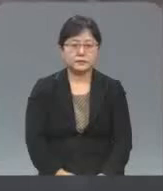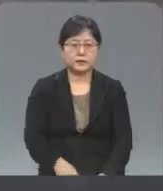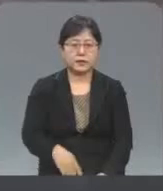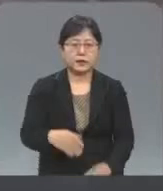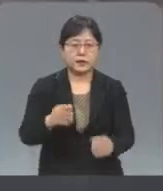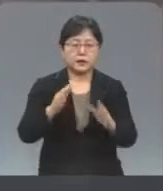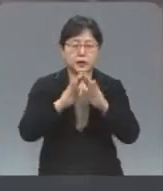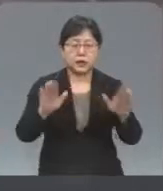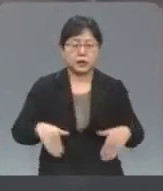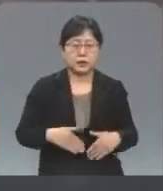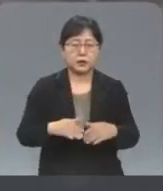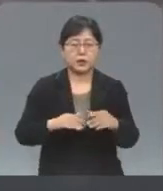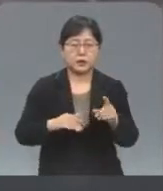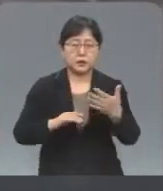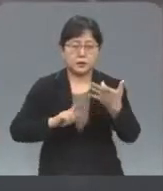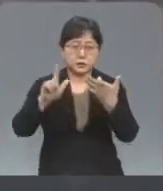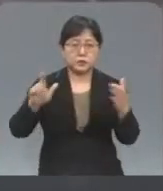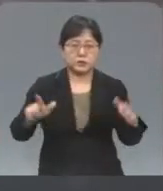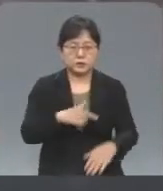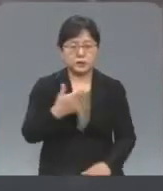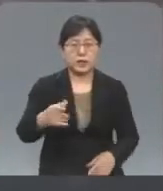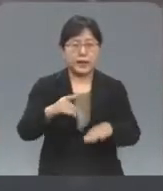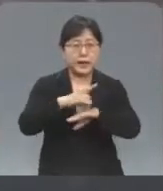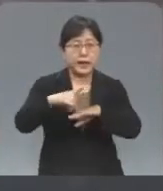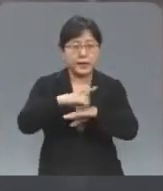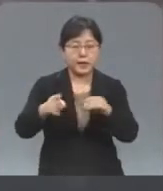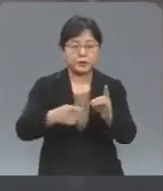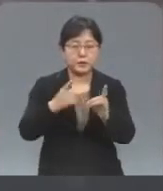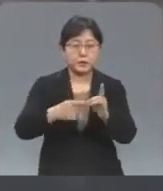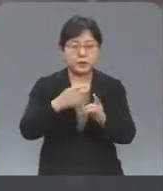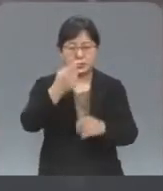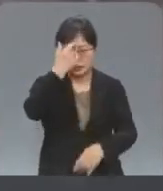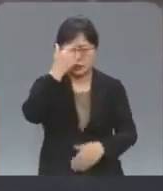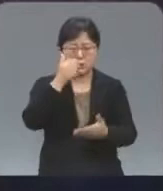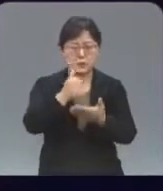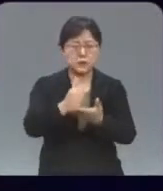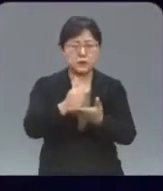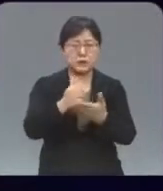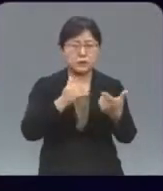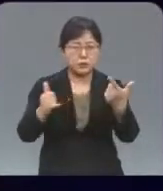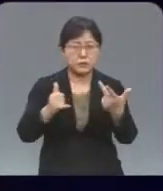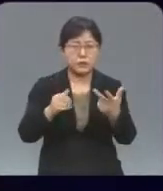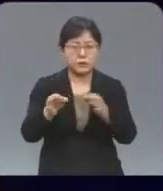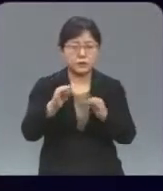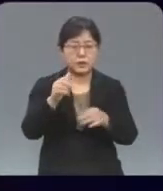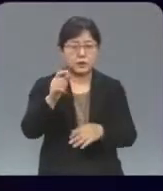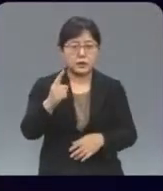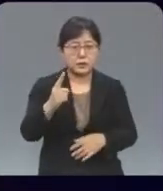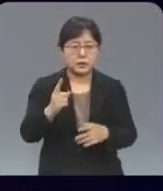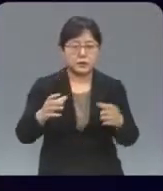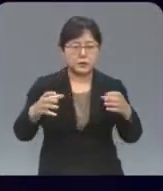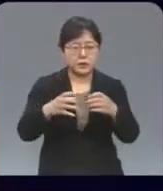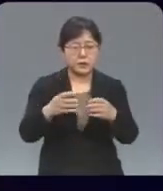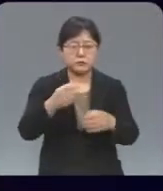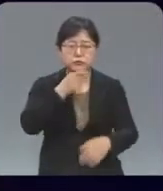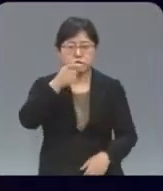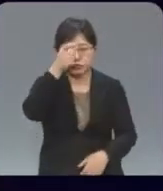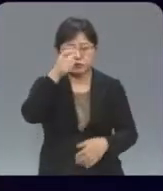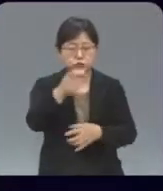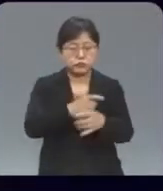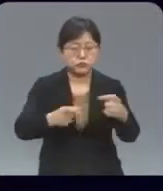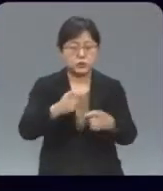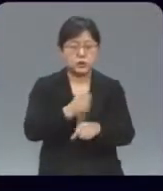한편 전라남도는 지난 19일 저녁 해남의 한 4차 승려 7명과 없죠 1명 등 8명이 술자리를 함께 한 사실을 적발했다 며